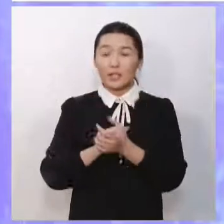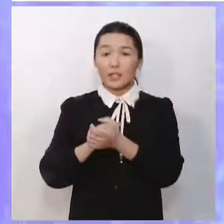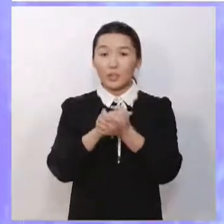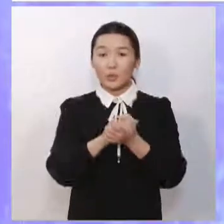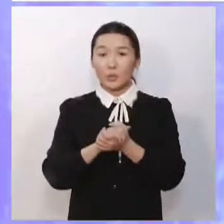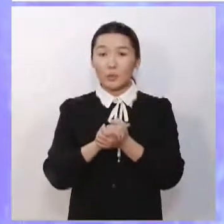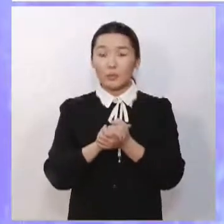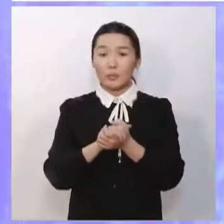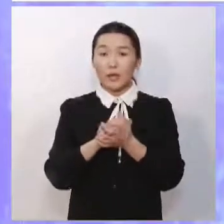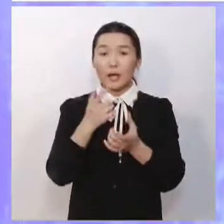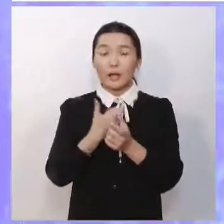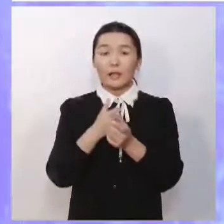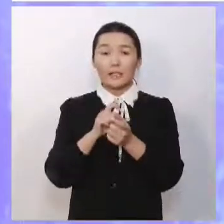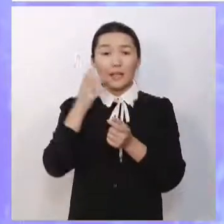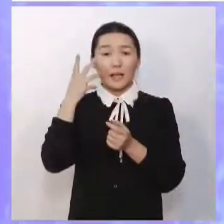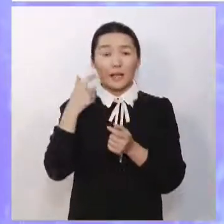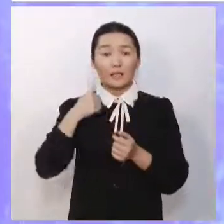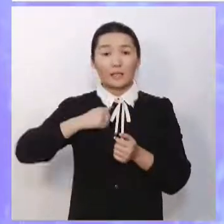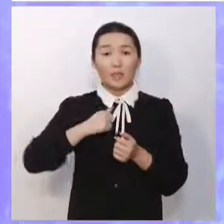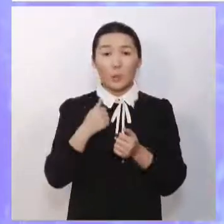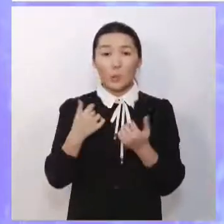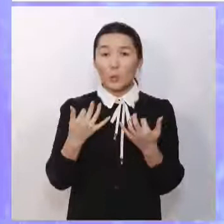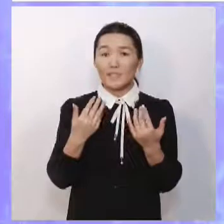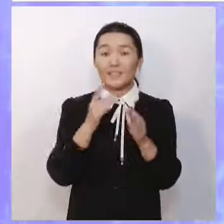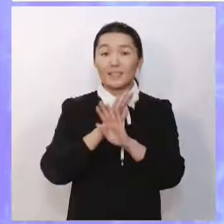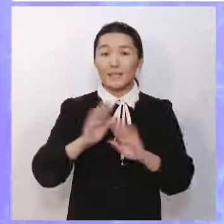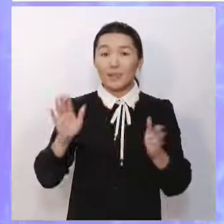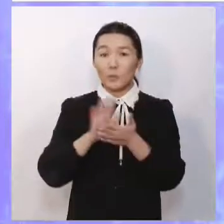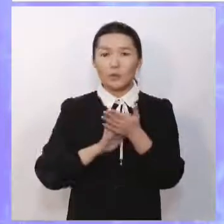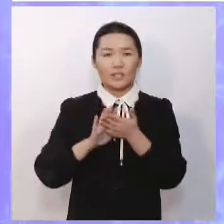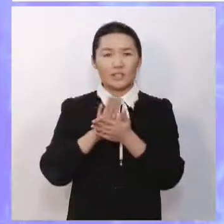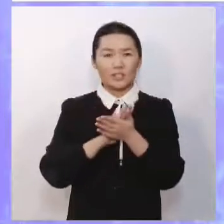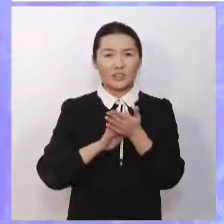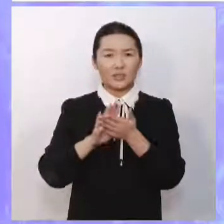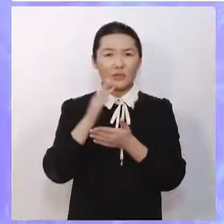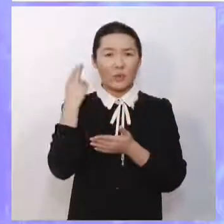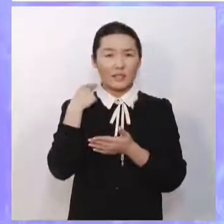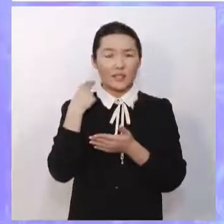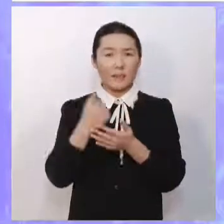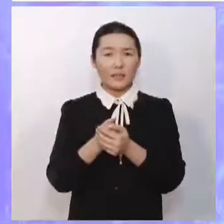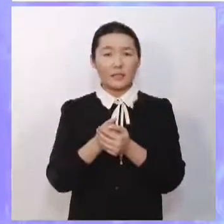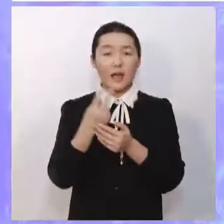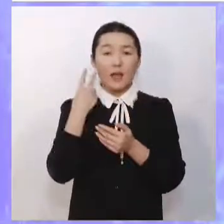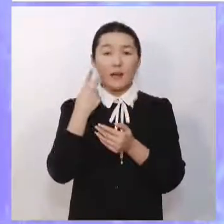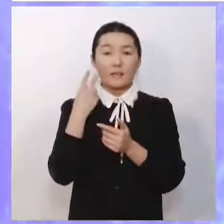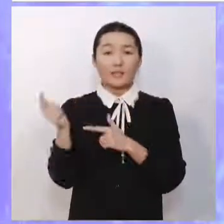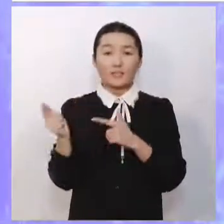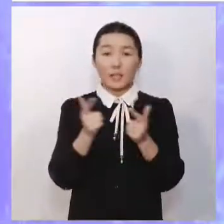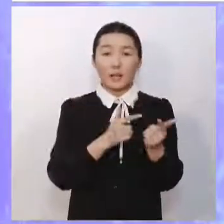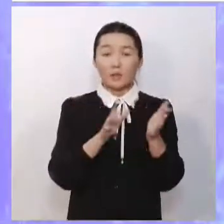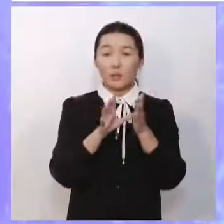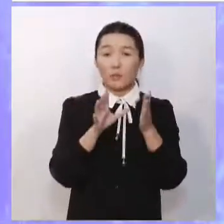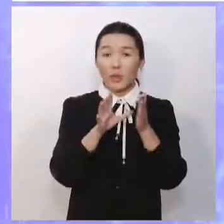проявляется в том, что друг не требует ничего взамен. Всегда готов прийти на